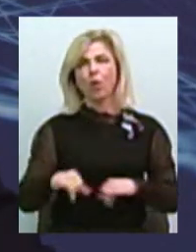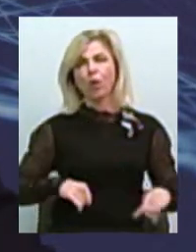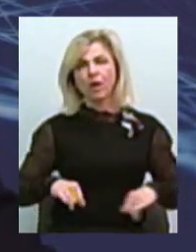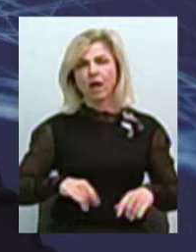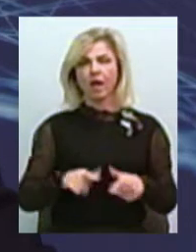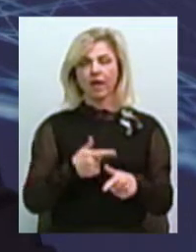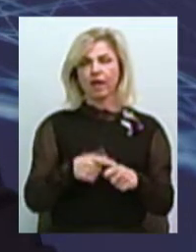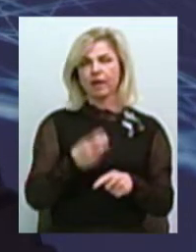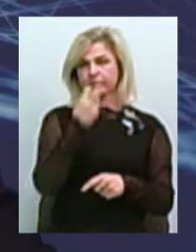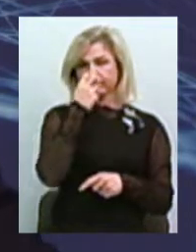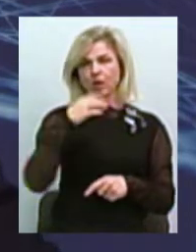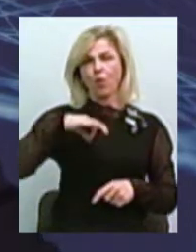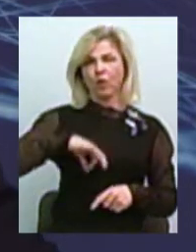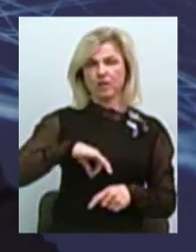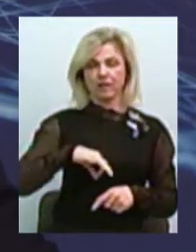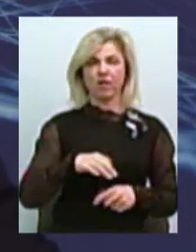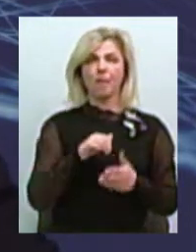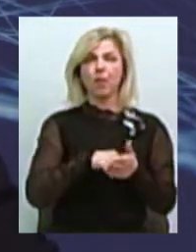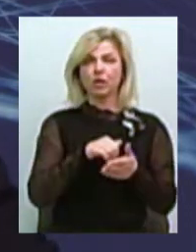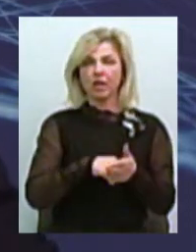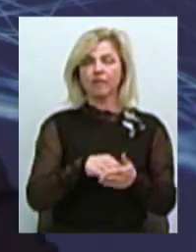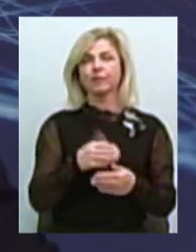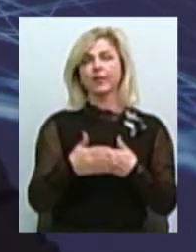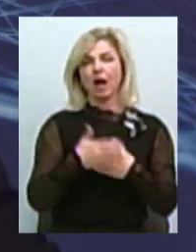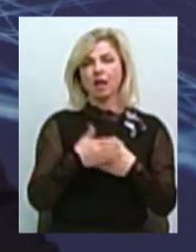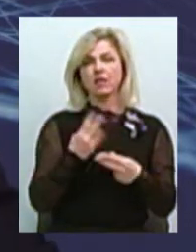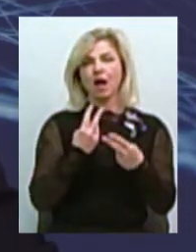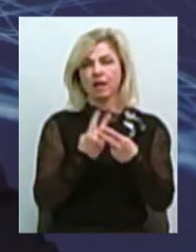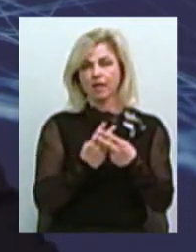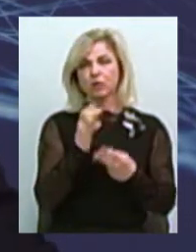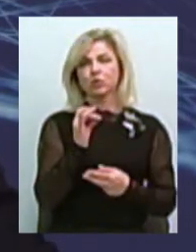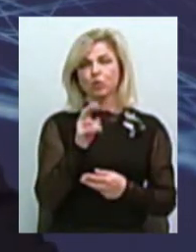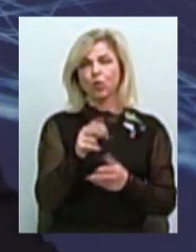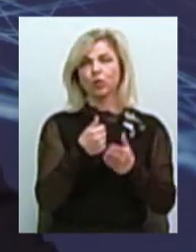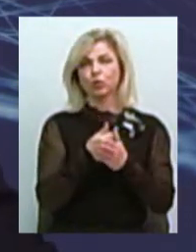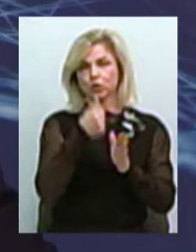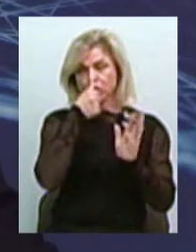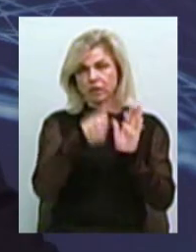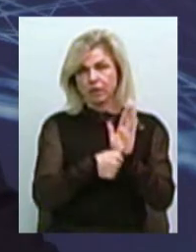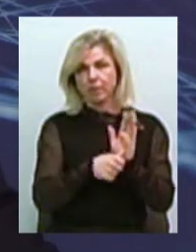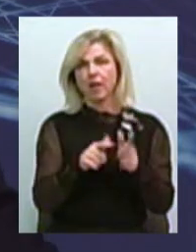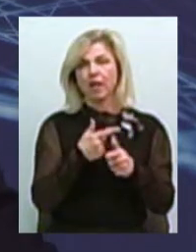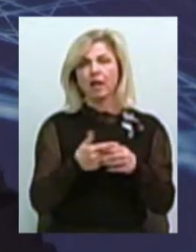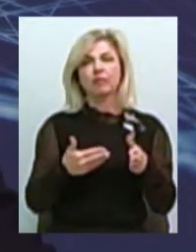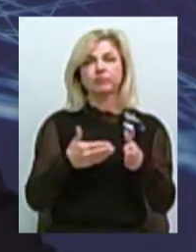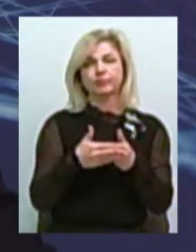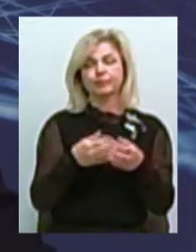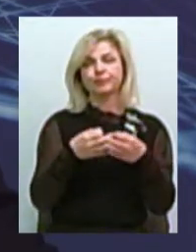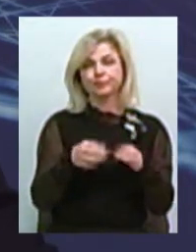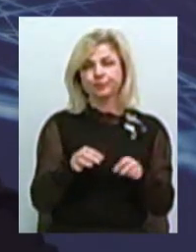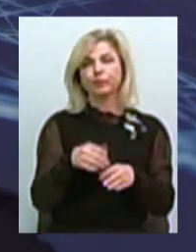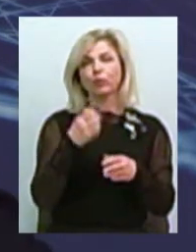чи корисливих мотивів, що карається арештом на строк до 6 місяців або обмеженням волі на строк